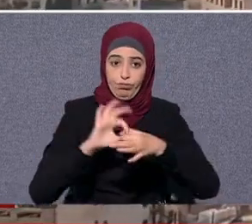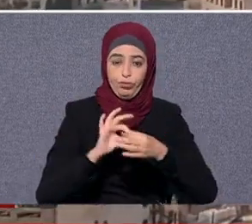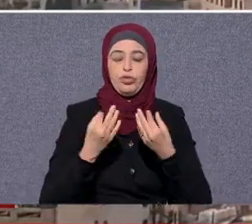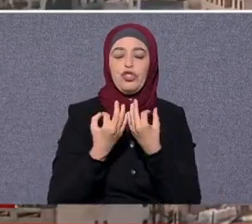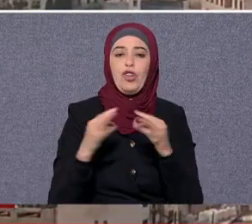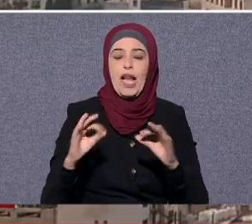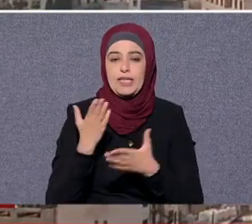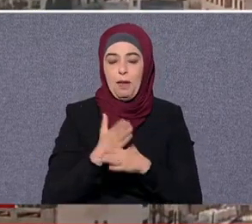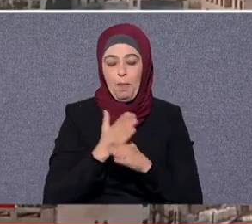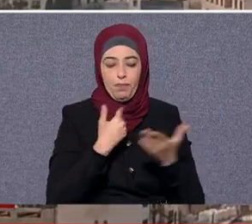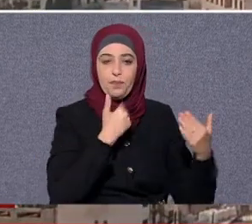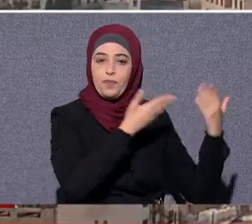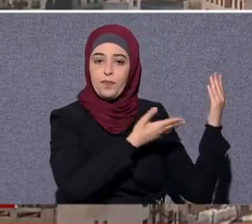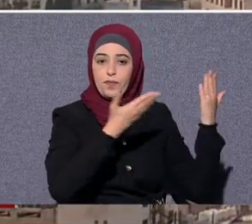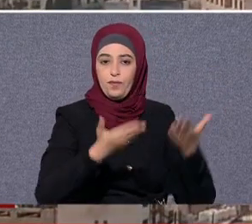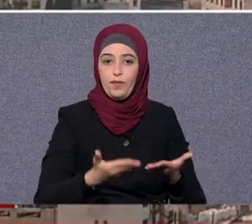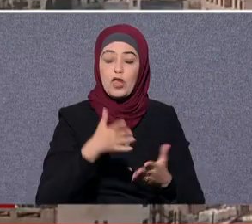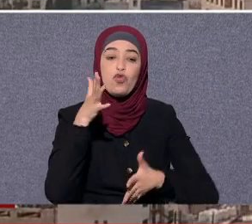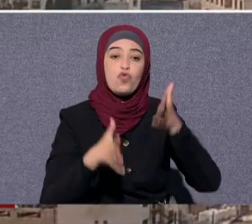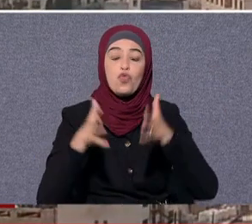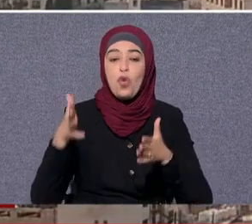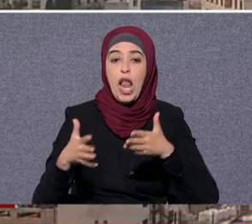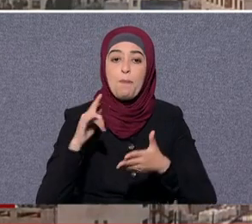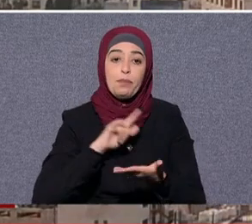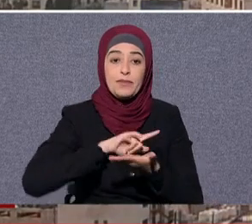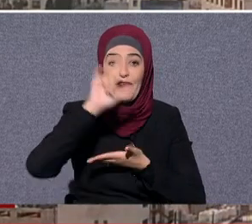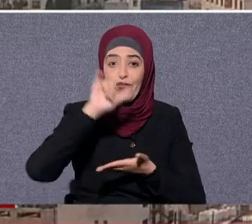حتى يتم استقبال جميع